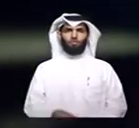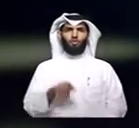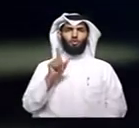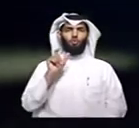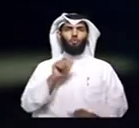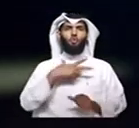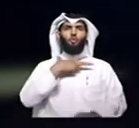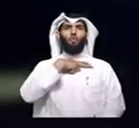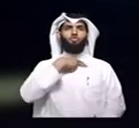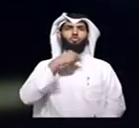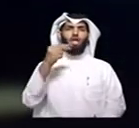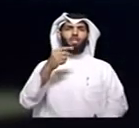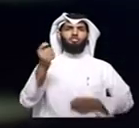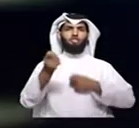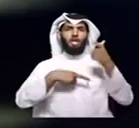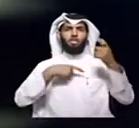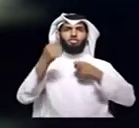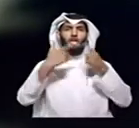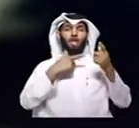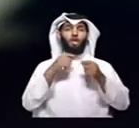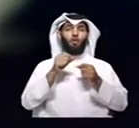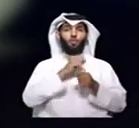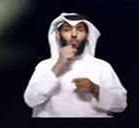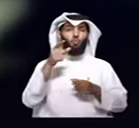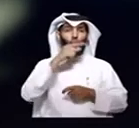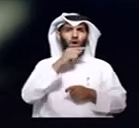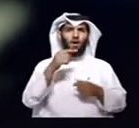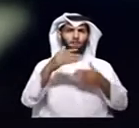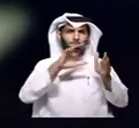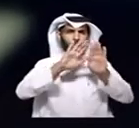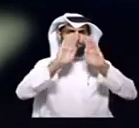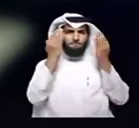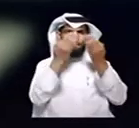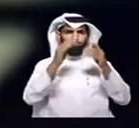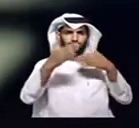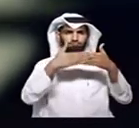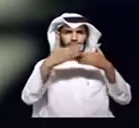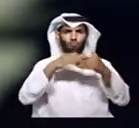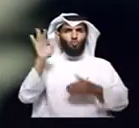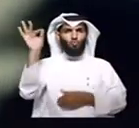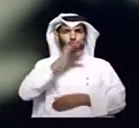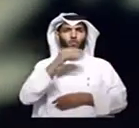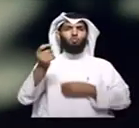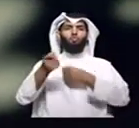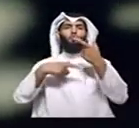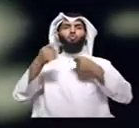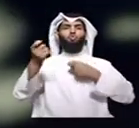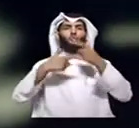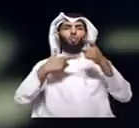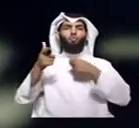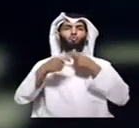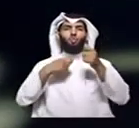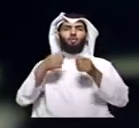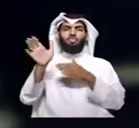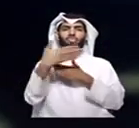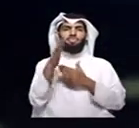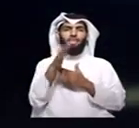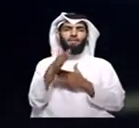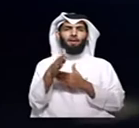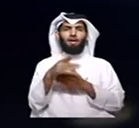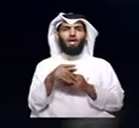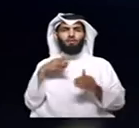أغلقت وزارة التجارة والصناعة عددا من المحلات المخالفة في سوق السمك، وذلك ضمن جولاتها التفتيشية